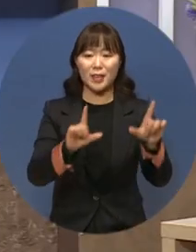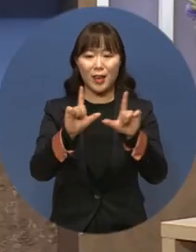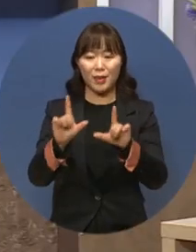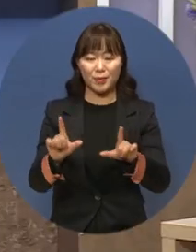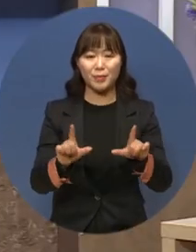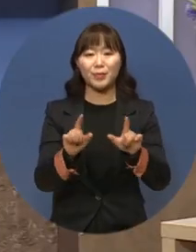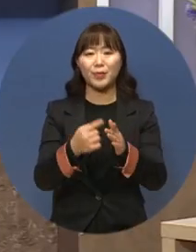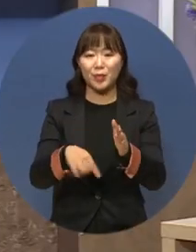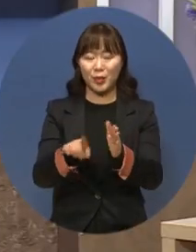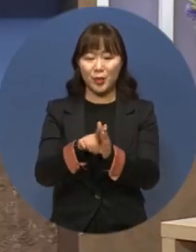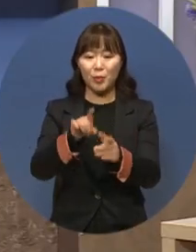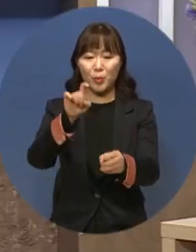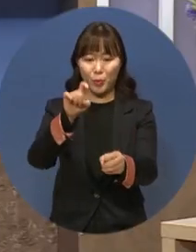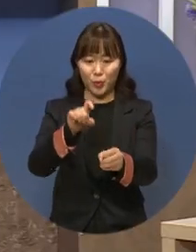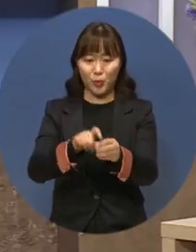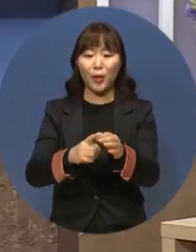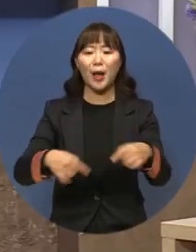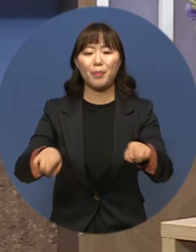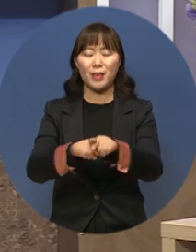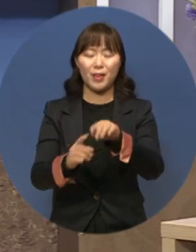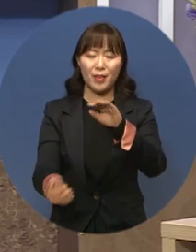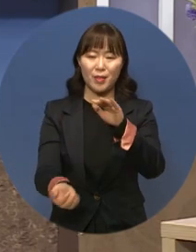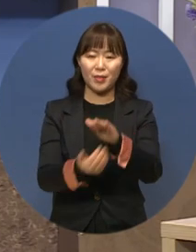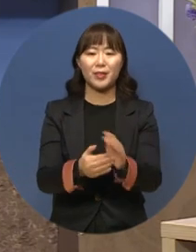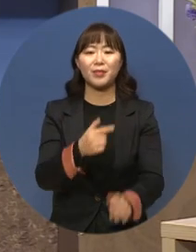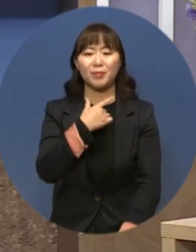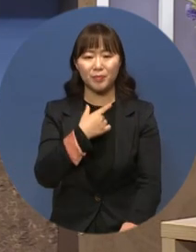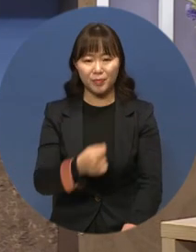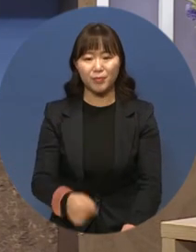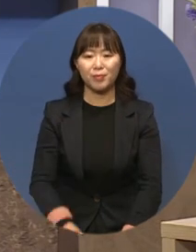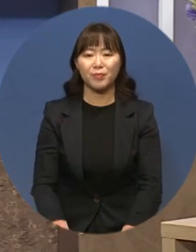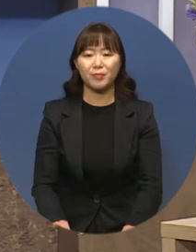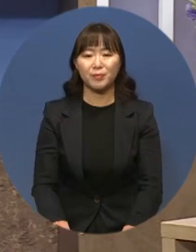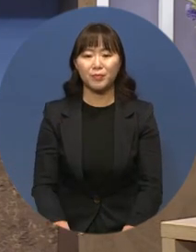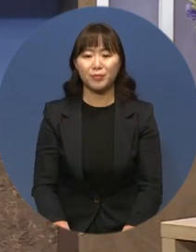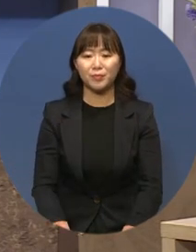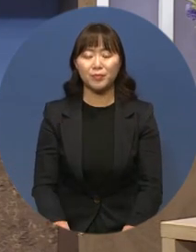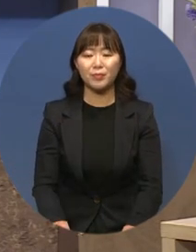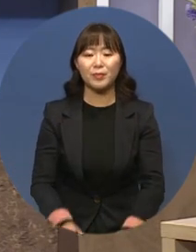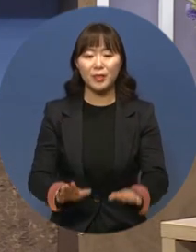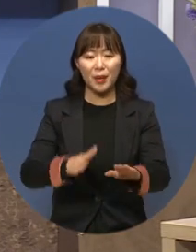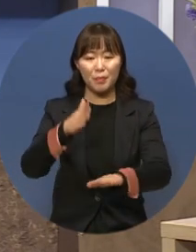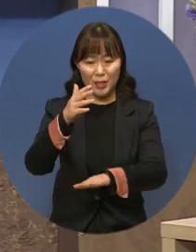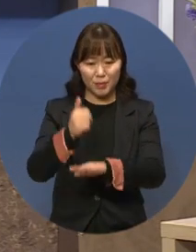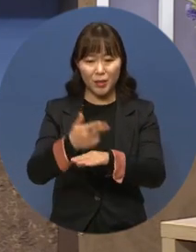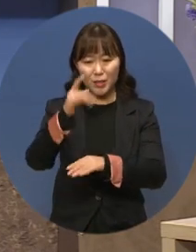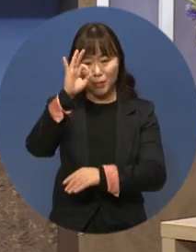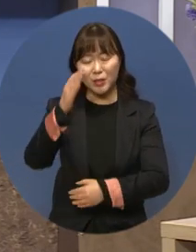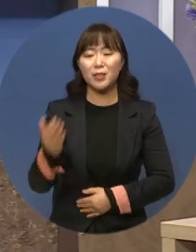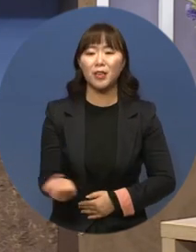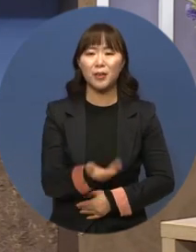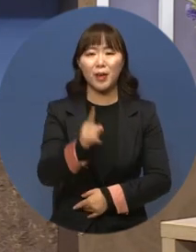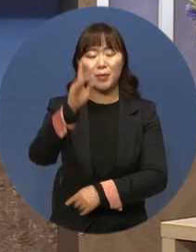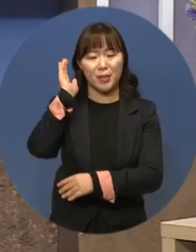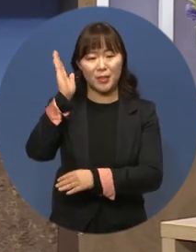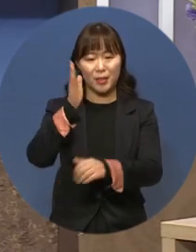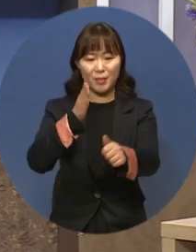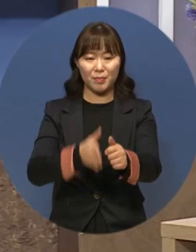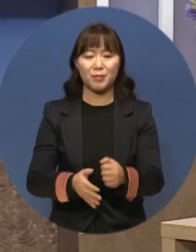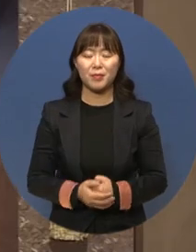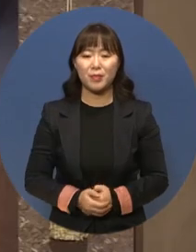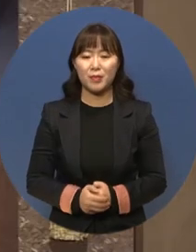있도록 하는 그 목표 역시 함께 이루어질 수 있기를 바랍니다. 네네. 고맙습니다. 그럼 마지막으로 시청자분들께 한 말씀